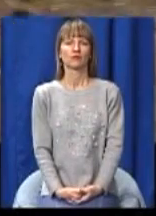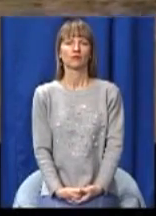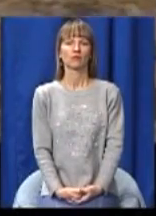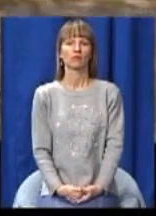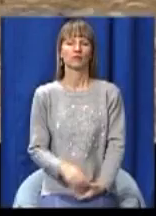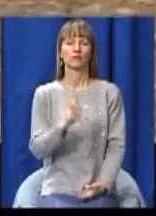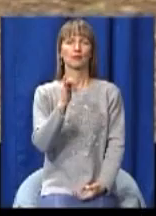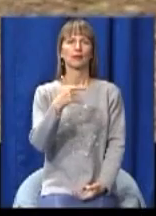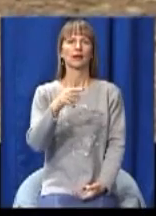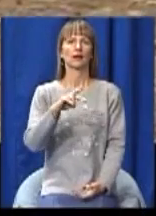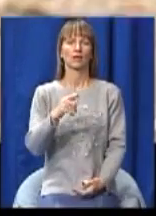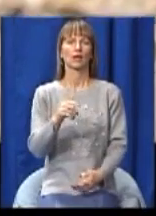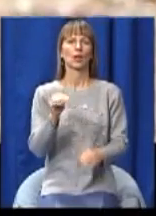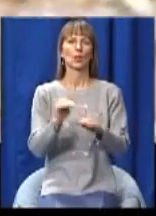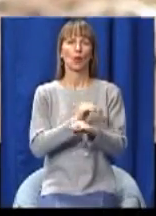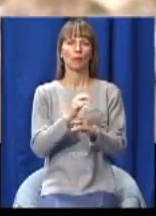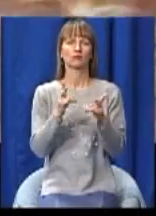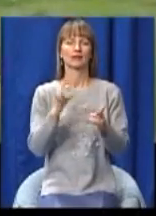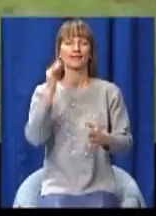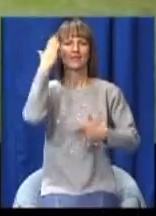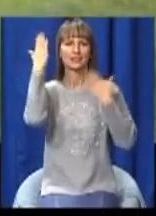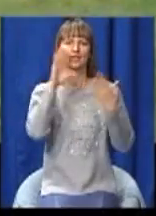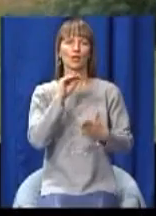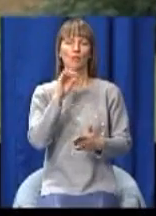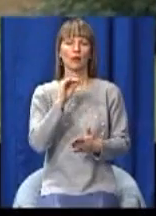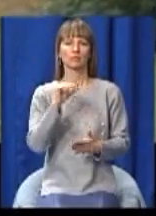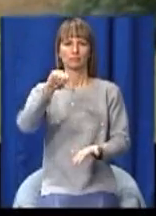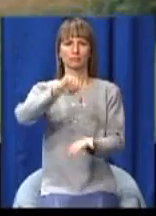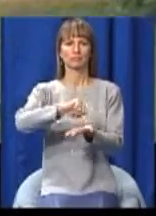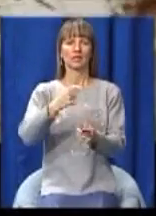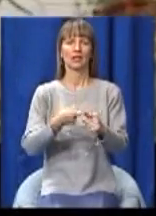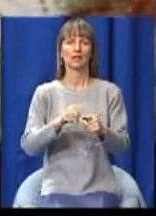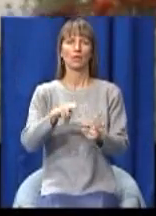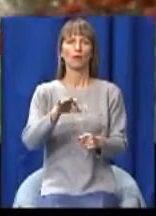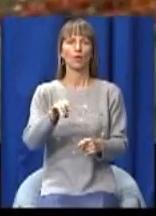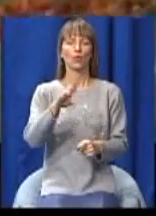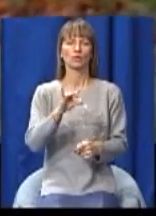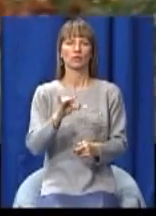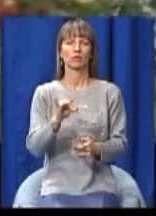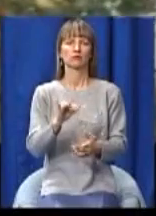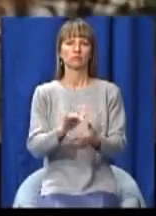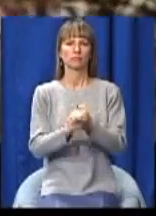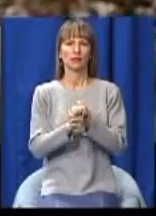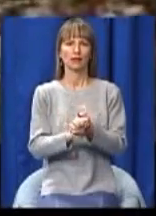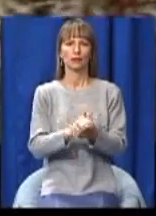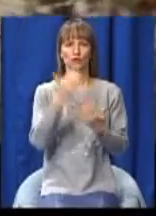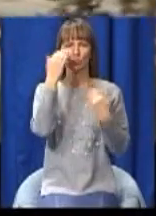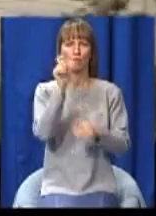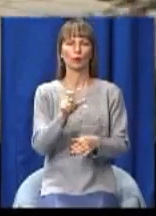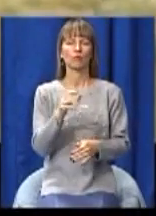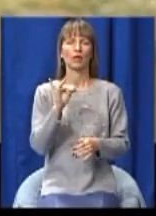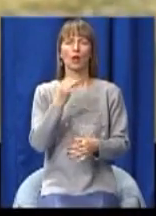бегать добрала видно и выслала собачкам представник эти ею породы ладно ю ду с незнакомыми людьми